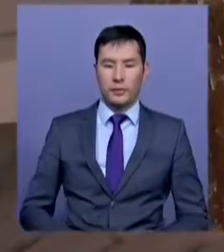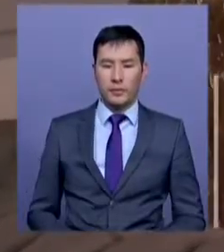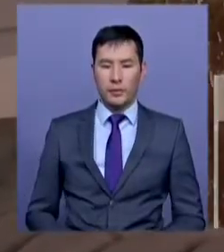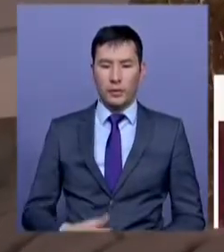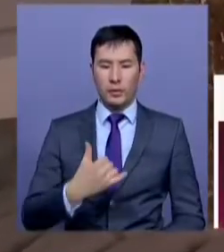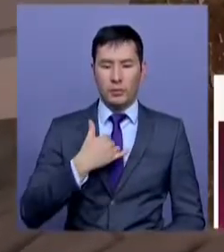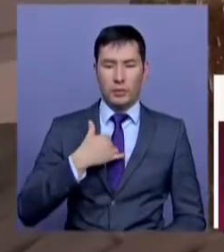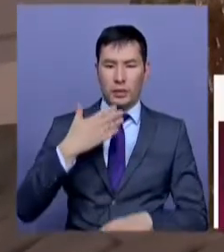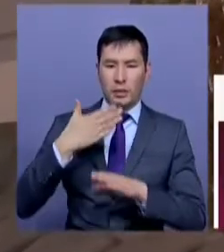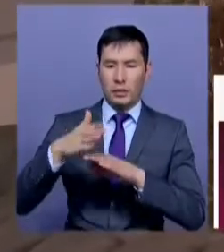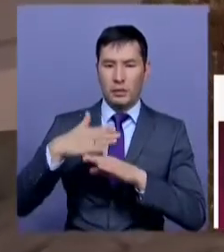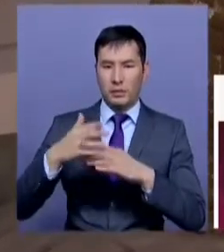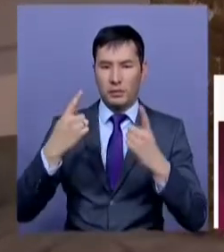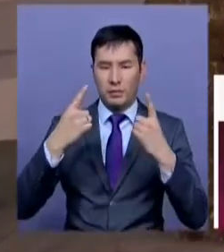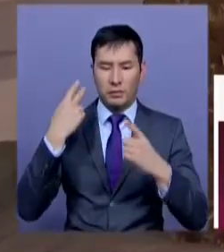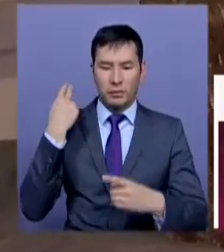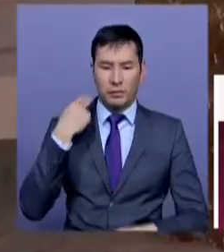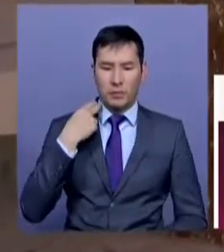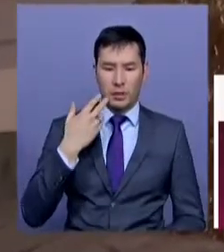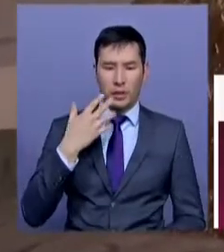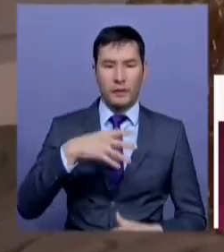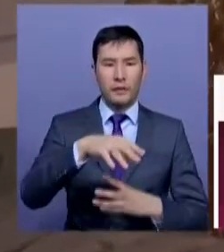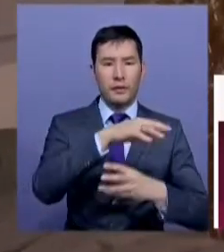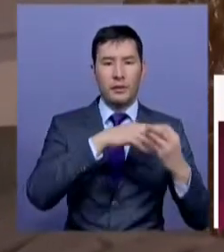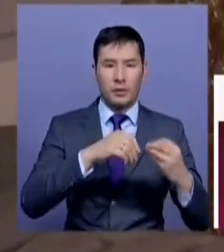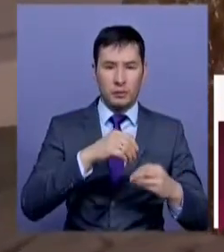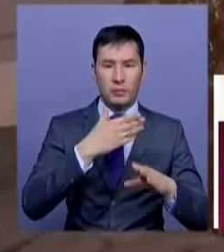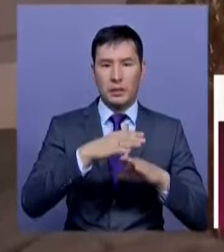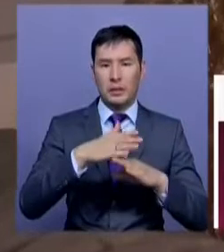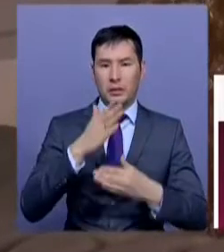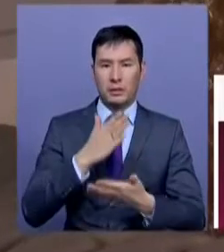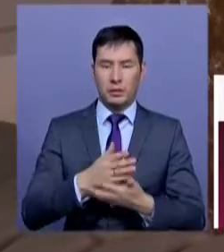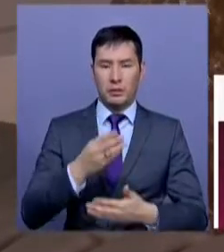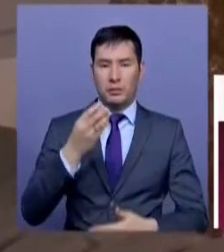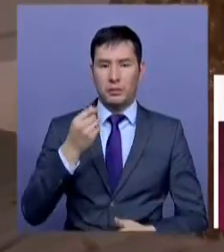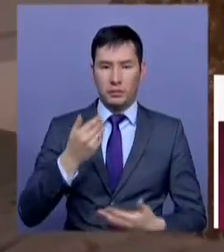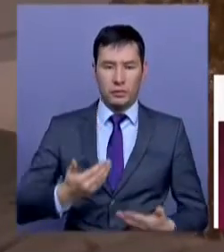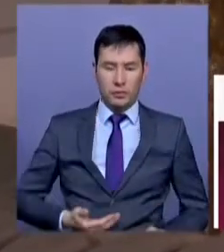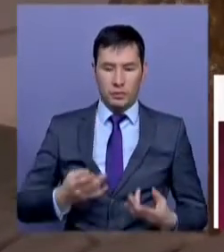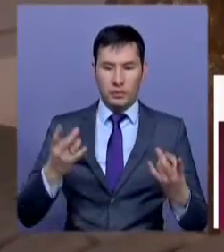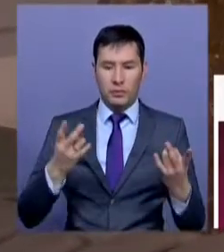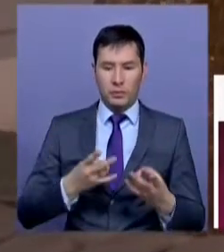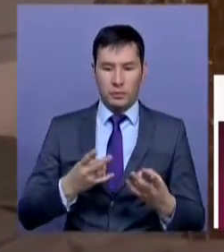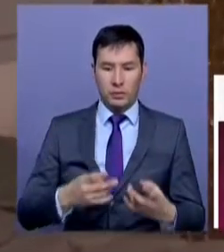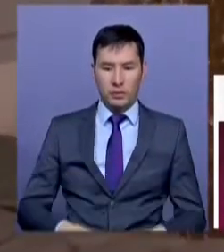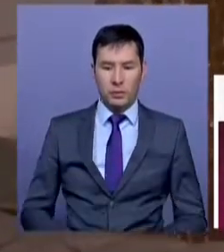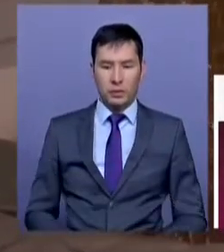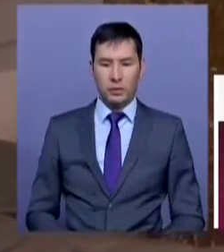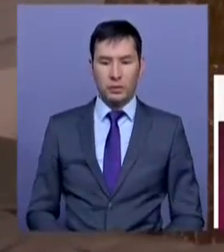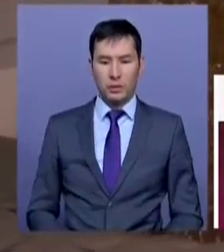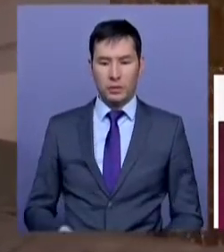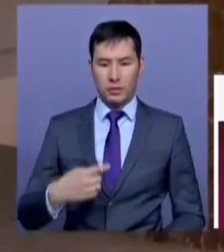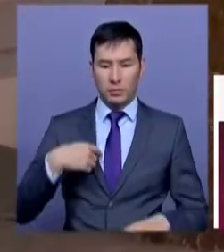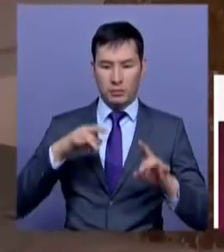висят. Төлейтін несиелеріміз бар. Қызметкерлерімізге де күннің көруі керек қой. Шынымды айтсам, табатын табысымыз көп емес.